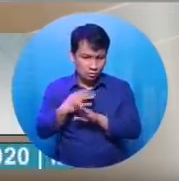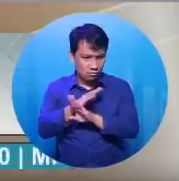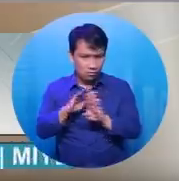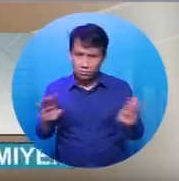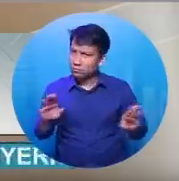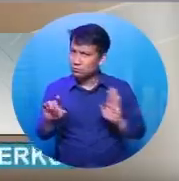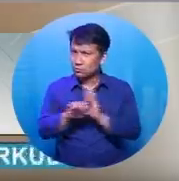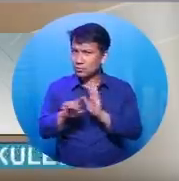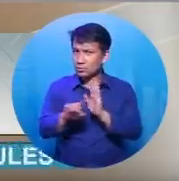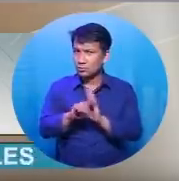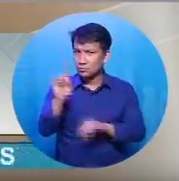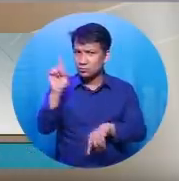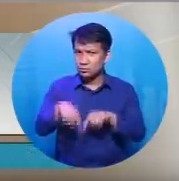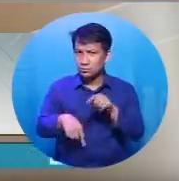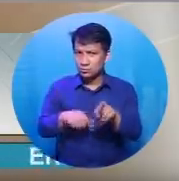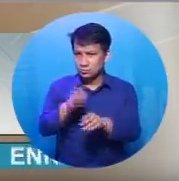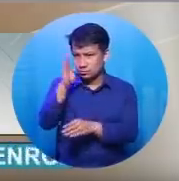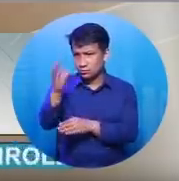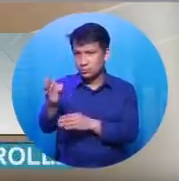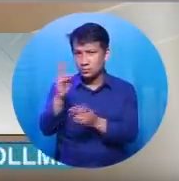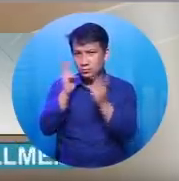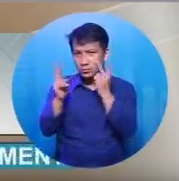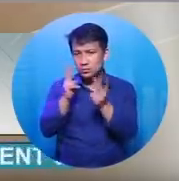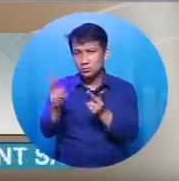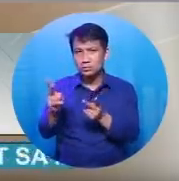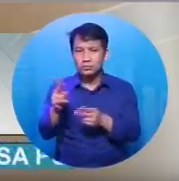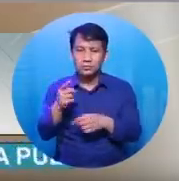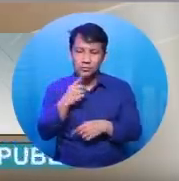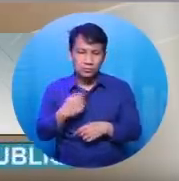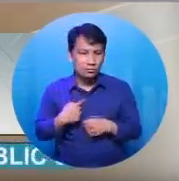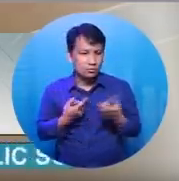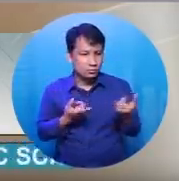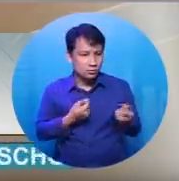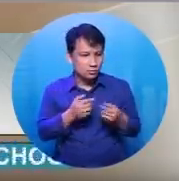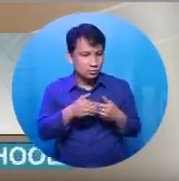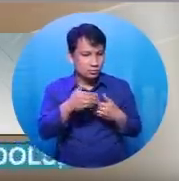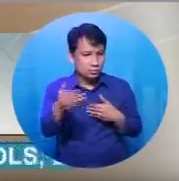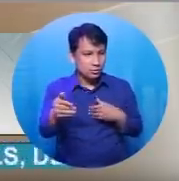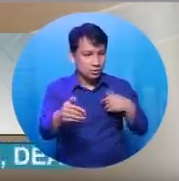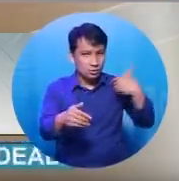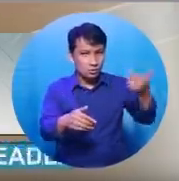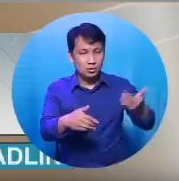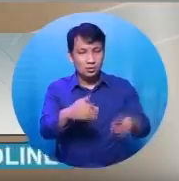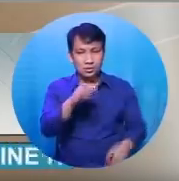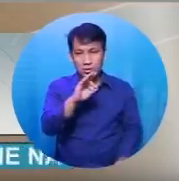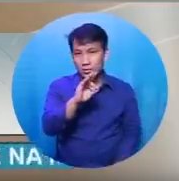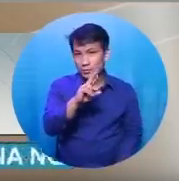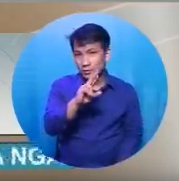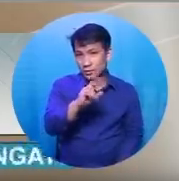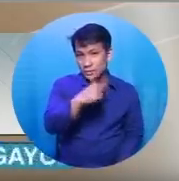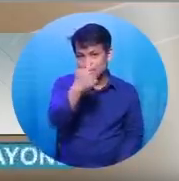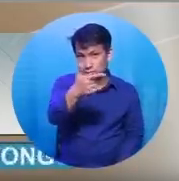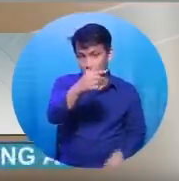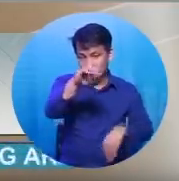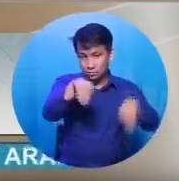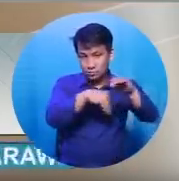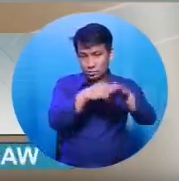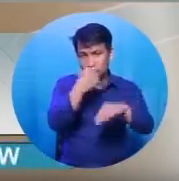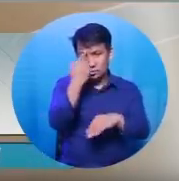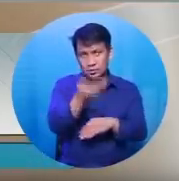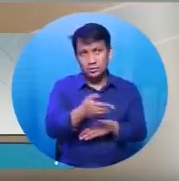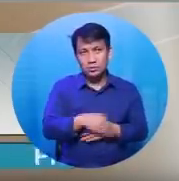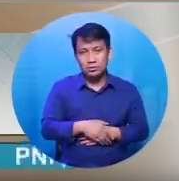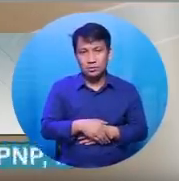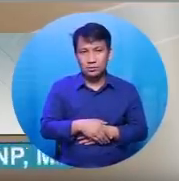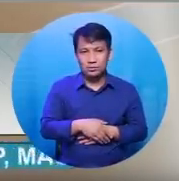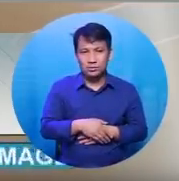po pwedeng kausapin si worker. So, ang ginawa na lang po ng, ng FRA namin na representative doon,